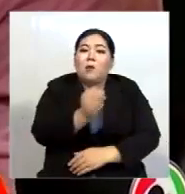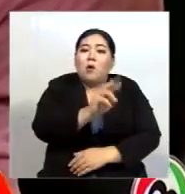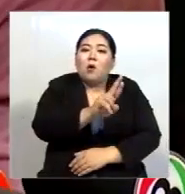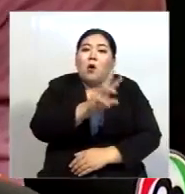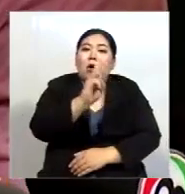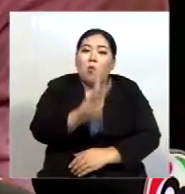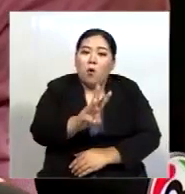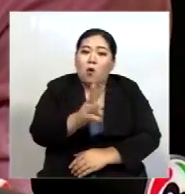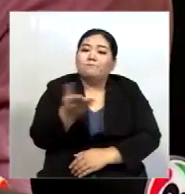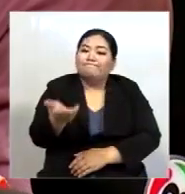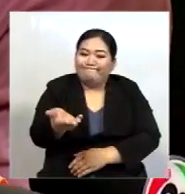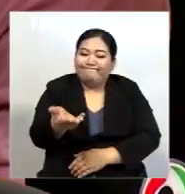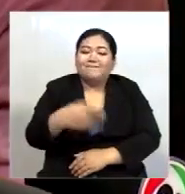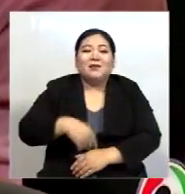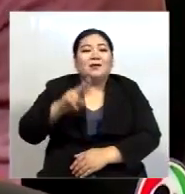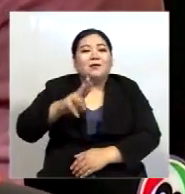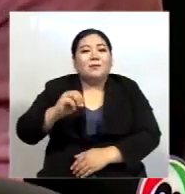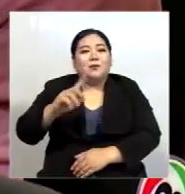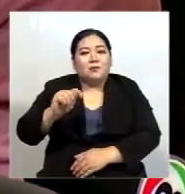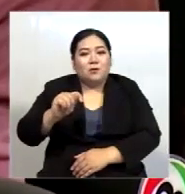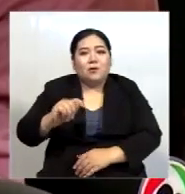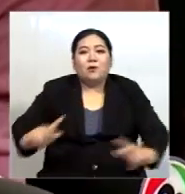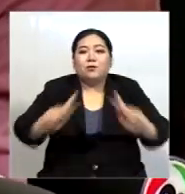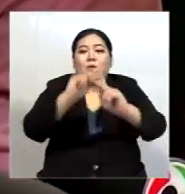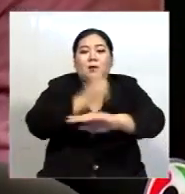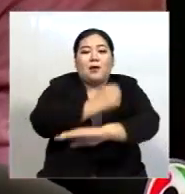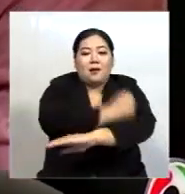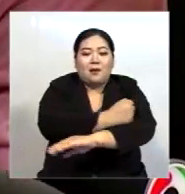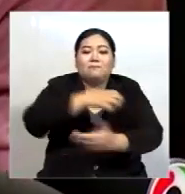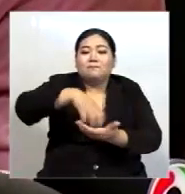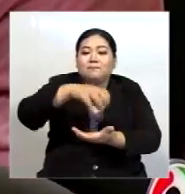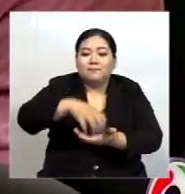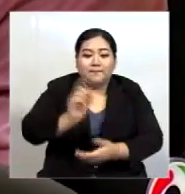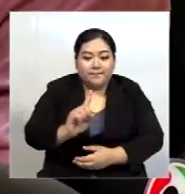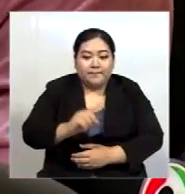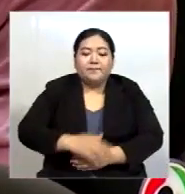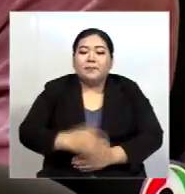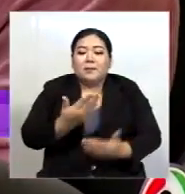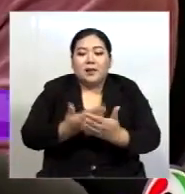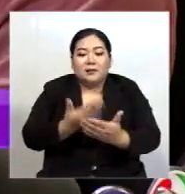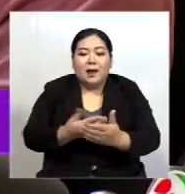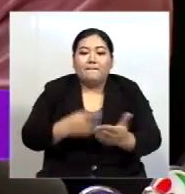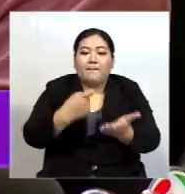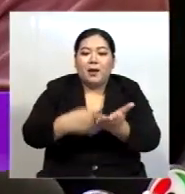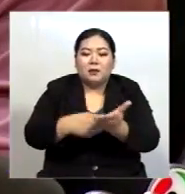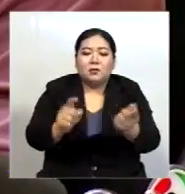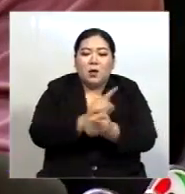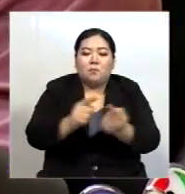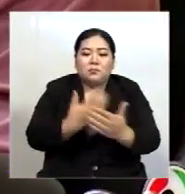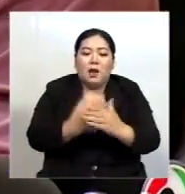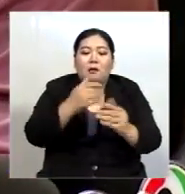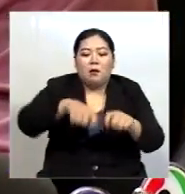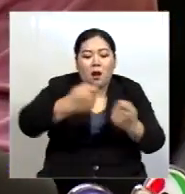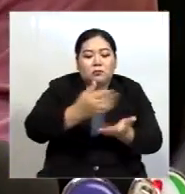หม่อมราชวงศ์จตุมงคลโสนกุลรัฐมนตรีว่าการกระทรวงแรงงานค่ะท่านบอกว่าการปรับลดอัตราเงินสมทบกองทุน